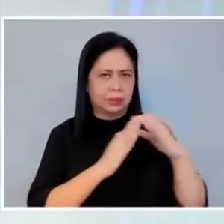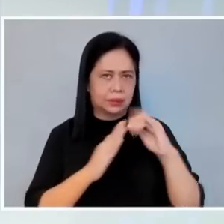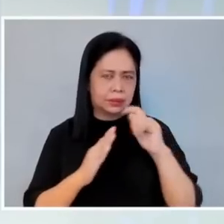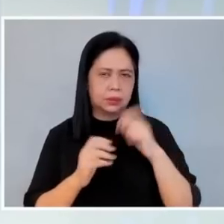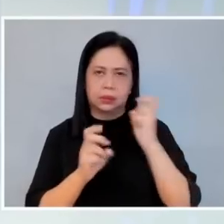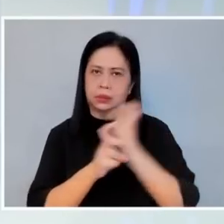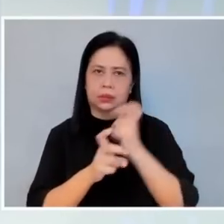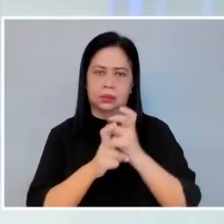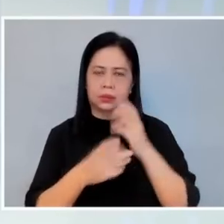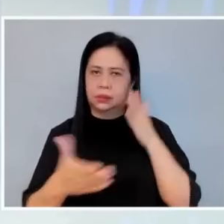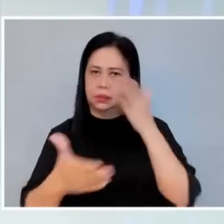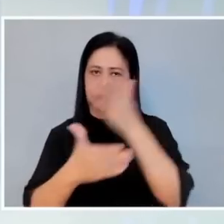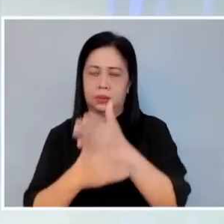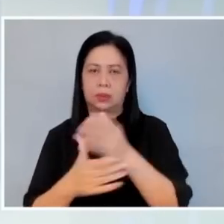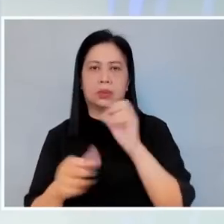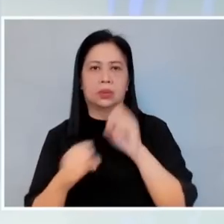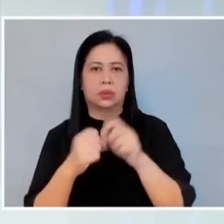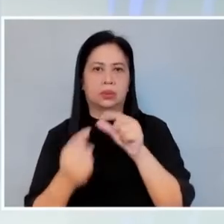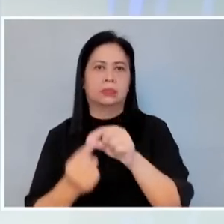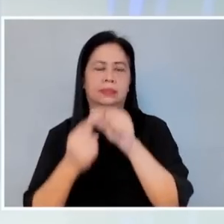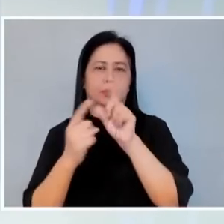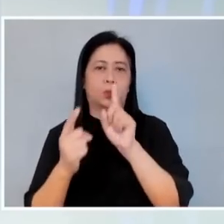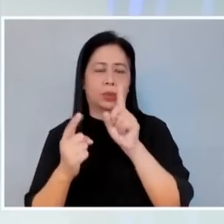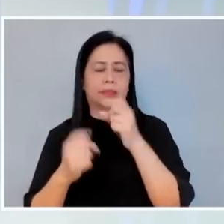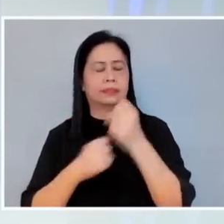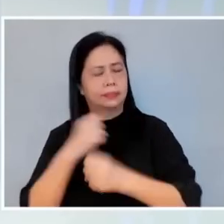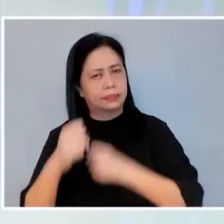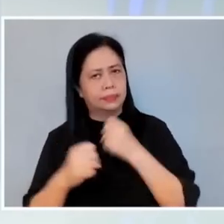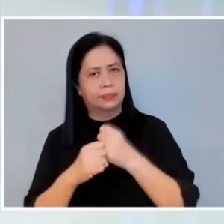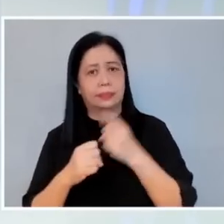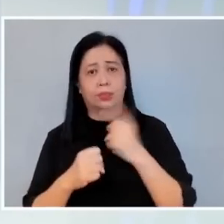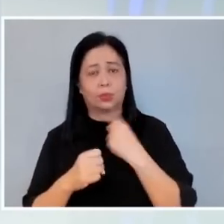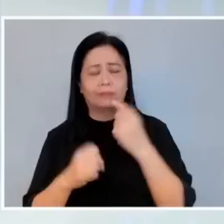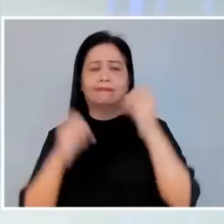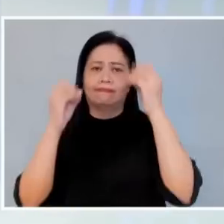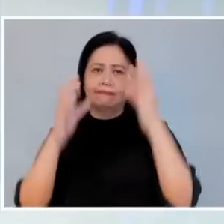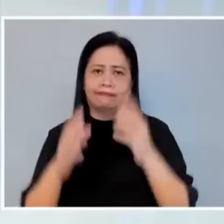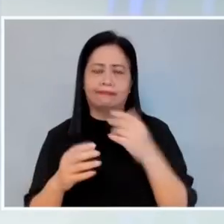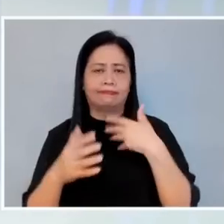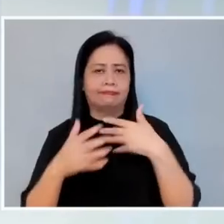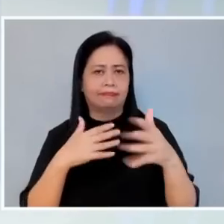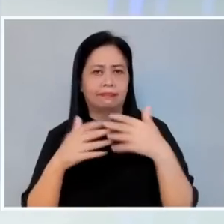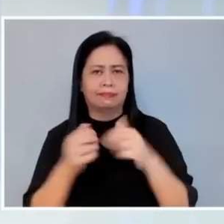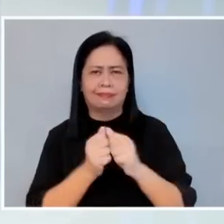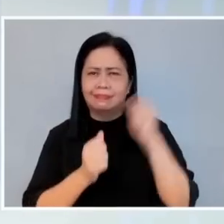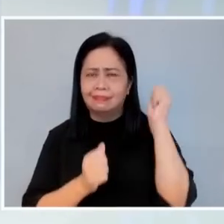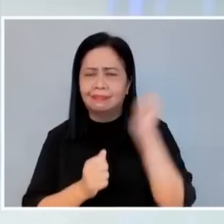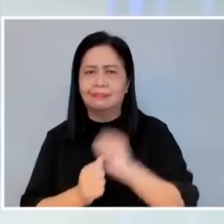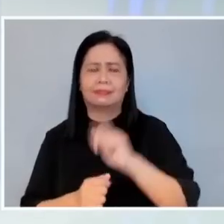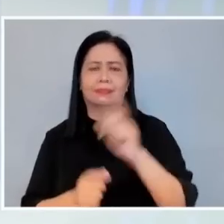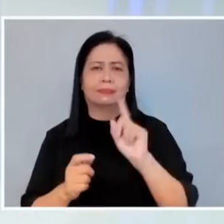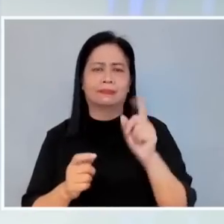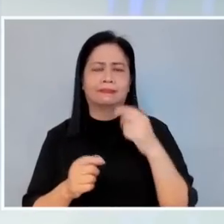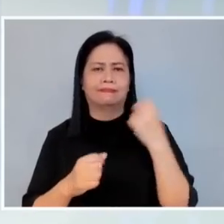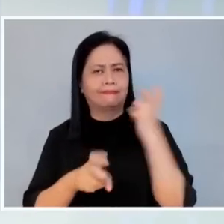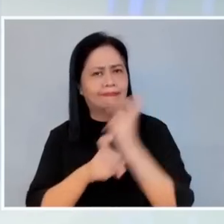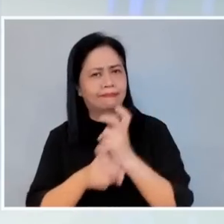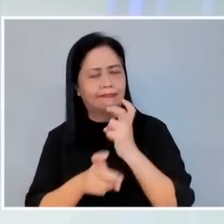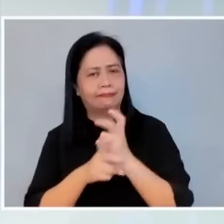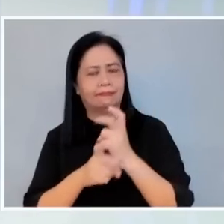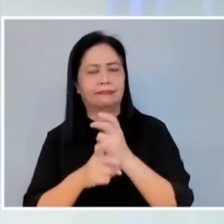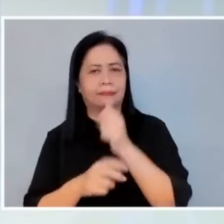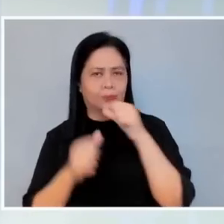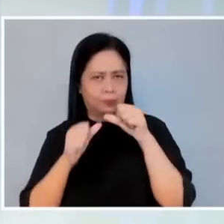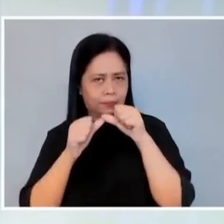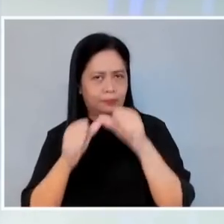marating. Kaya natatangi ang sakripisyo ng mga teacher na sa kabila po ng layo at sa hirap ay patuloy